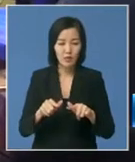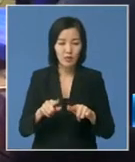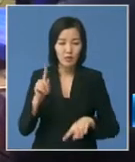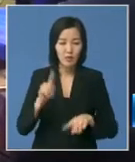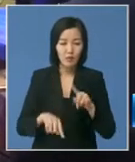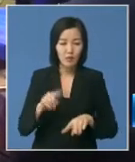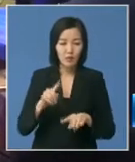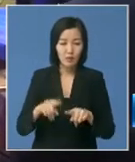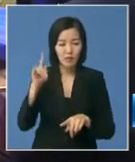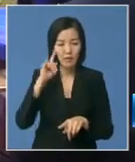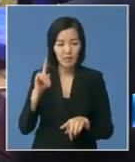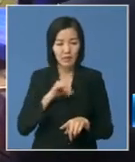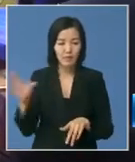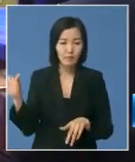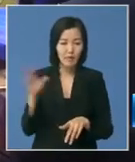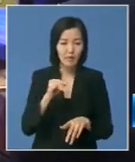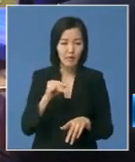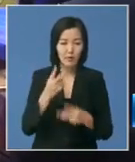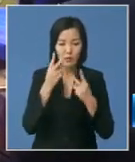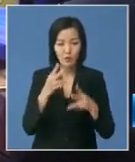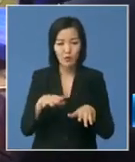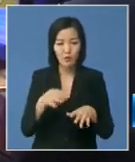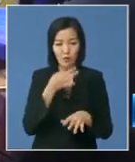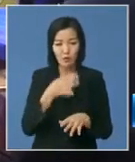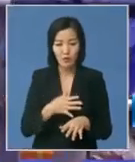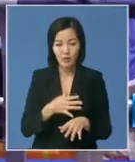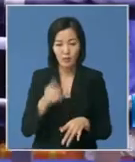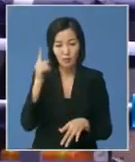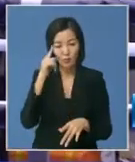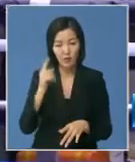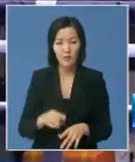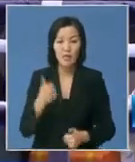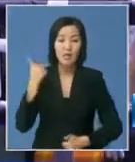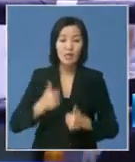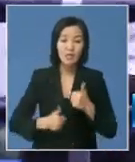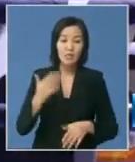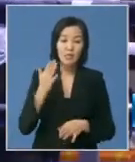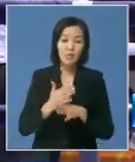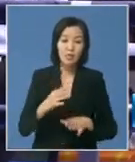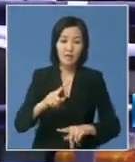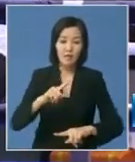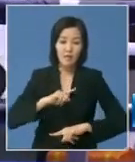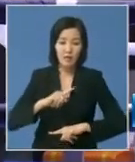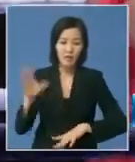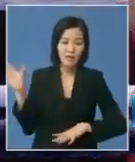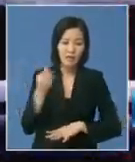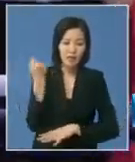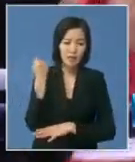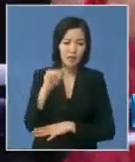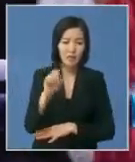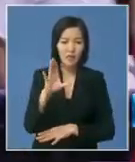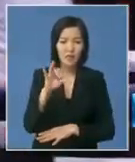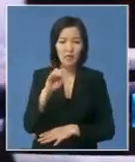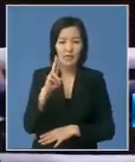кезет барлық қазақстандық осы кеп көрермендерге ұнады деген ойдамыз. Бұл жарыста жартылай финалға дейін қарсылас шақ келтірмеген